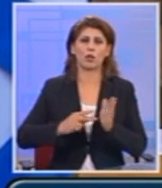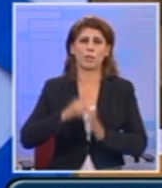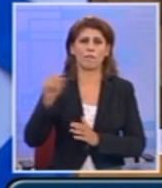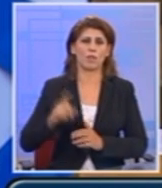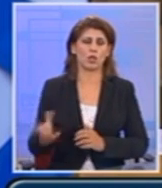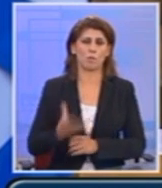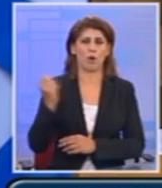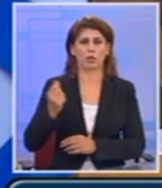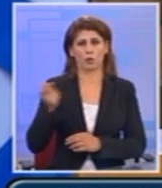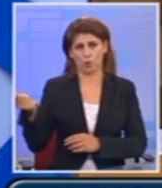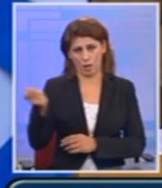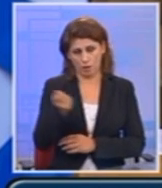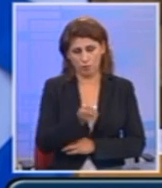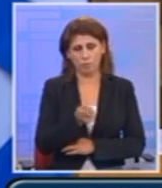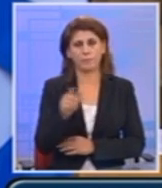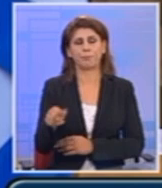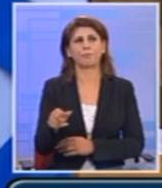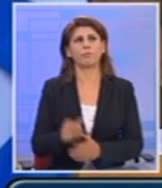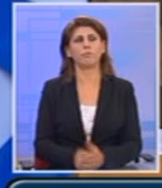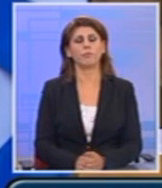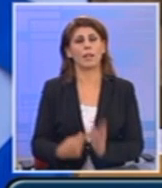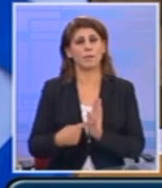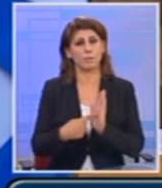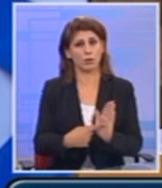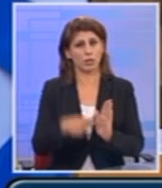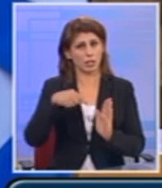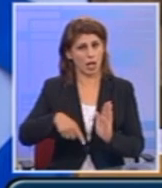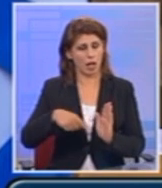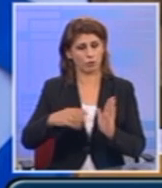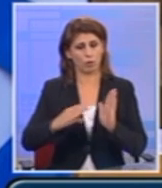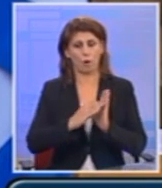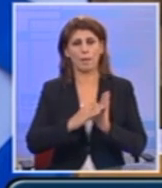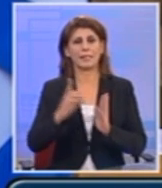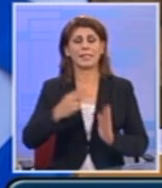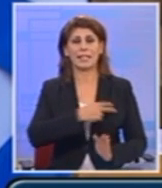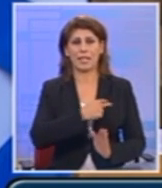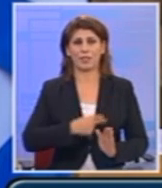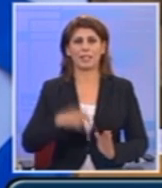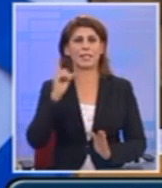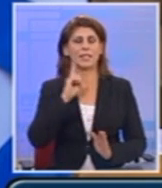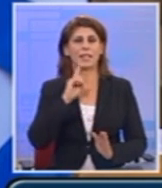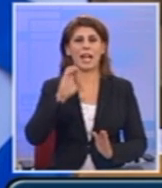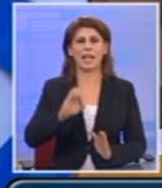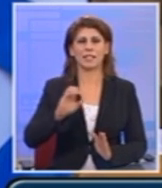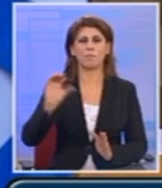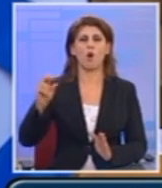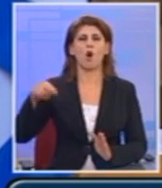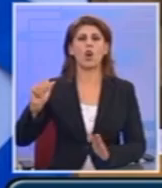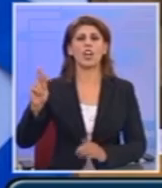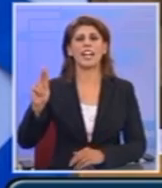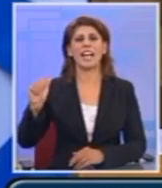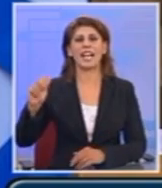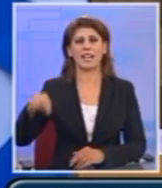βιωσιμότητα του χρέους θα μας παρουσιάσει αυτό το κομμάτι η καθηγήτρια η κυρία em ραν